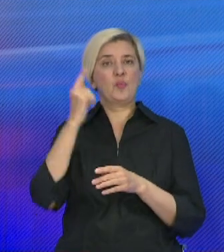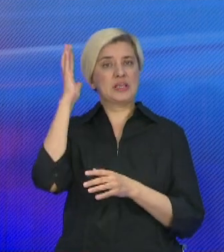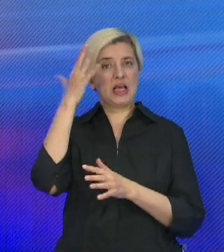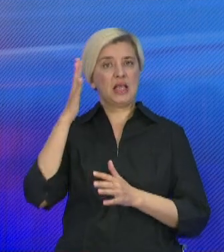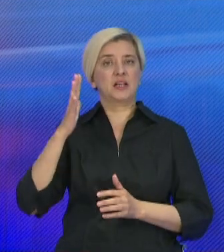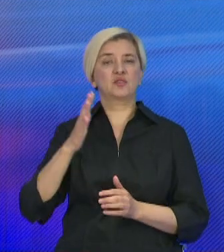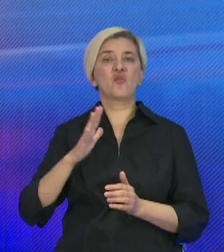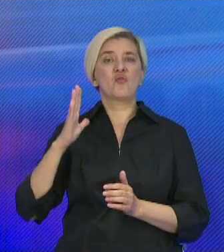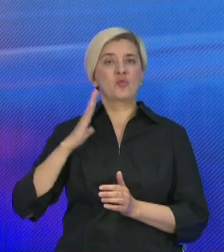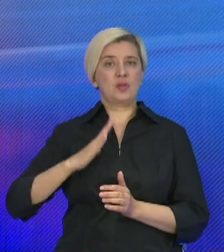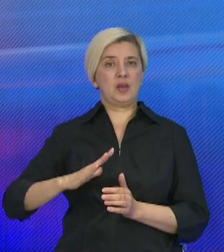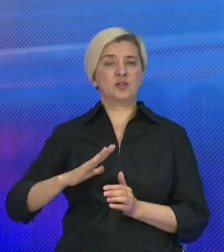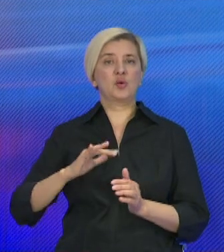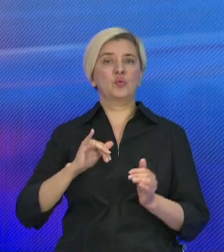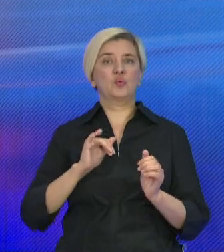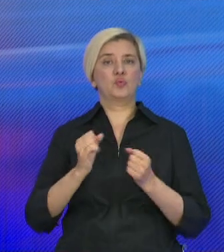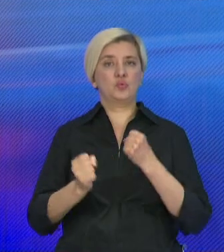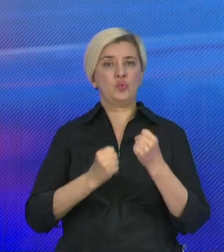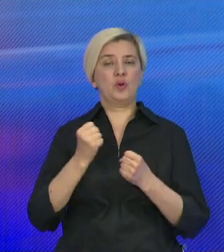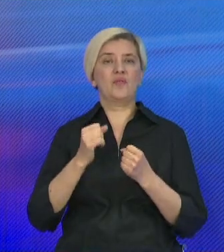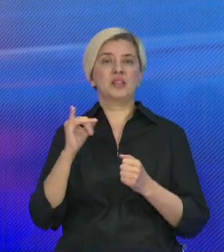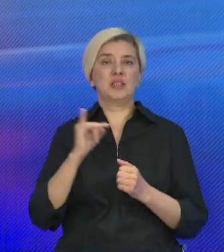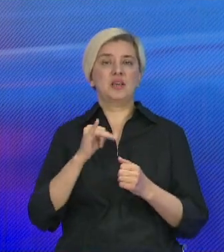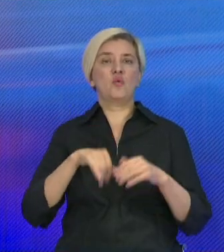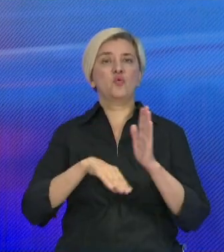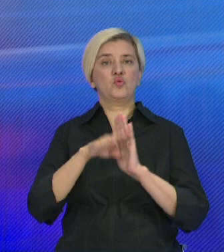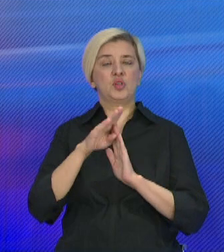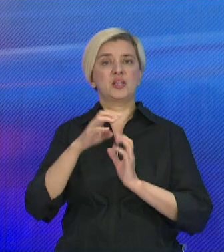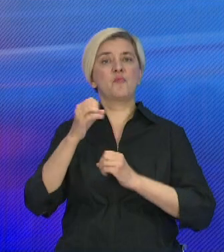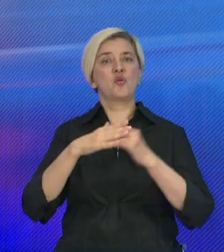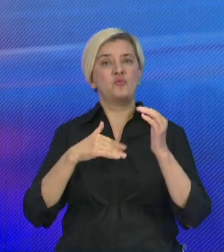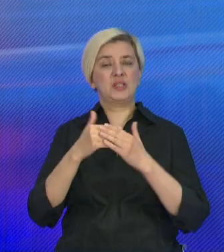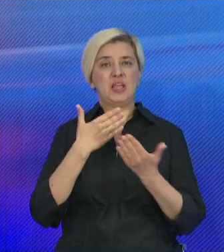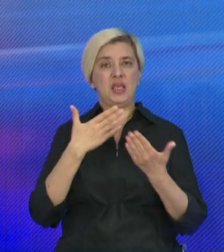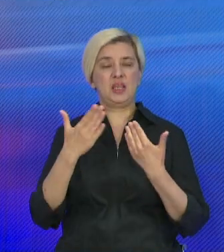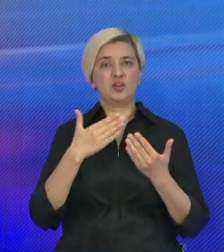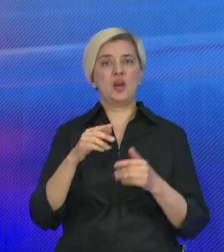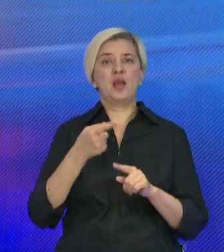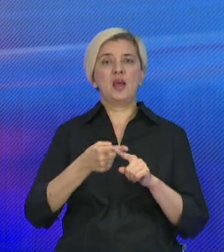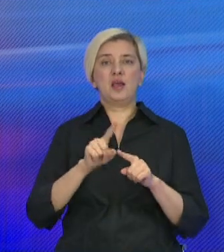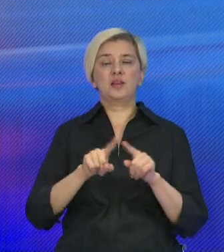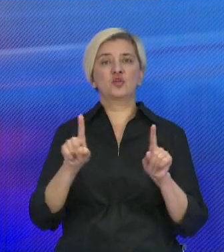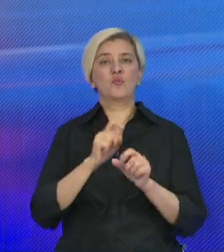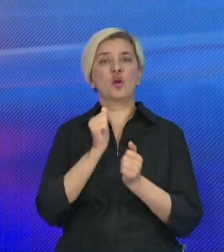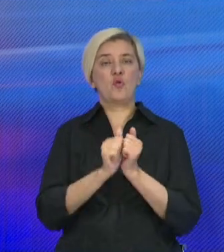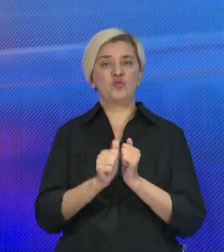удосканаливать коммуникационные навыки и профессийные зносины. Усё для того, как каждый из них вывел уласную формулу